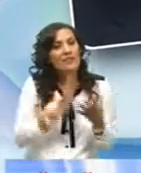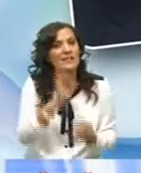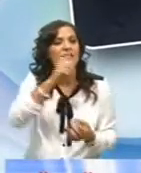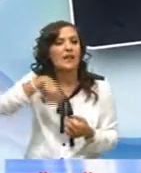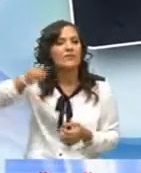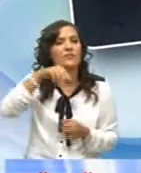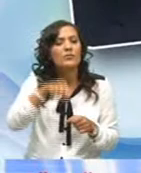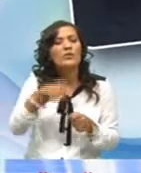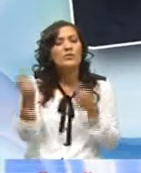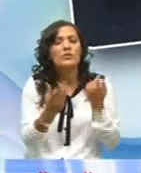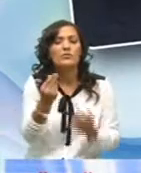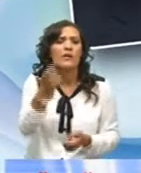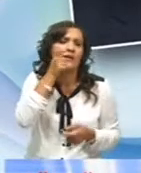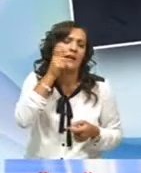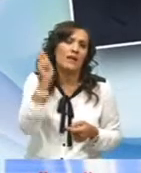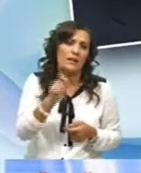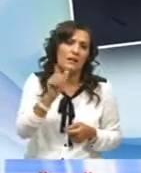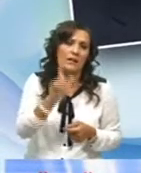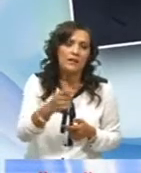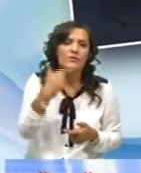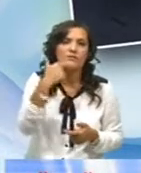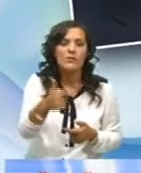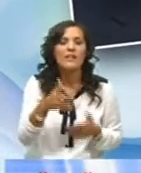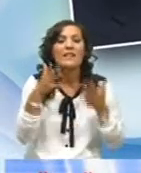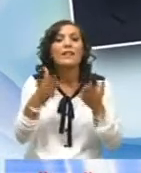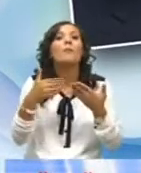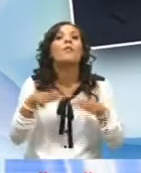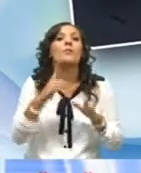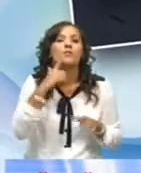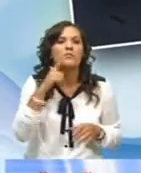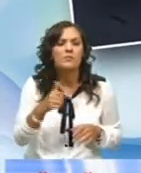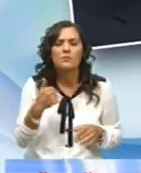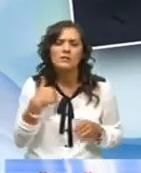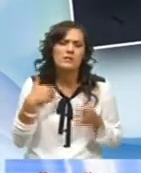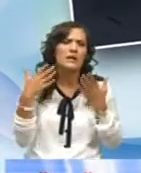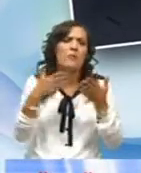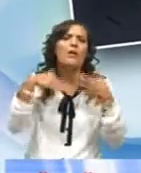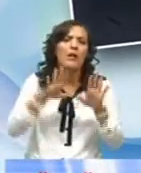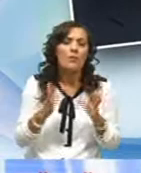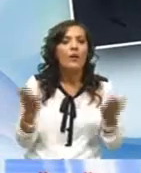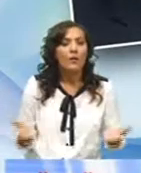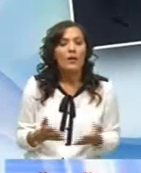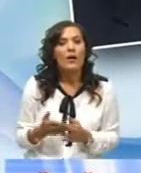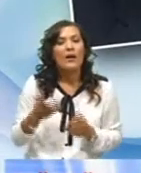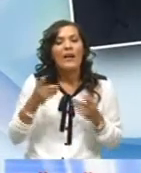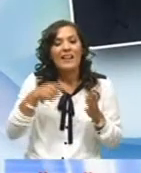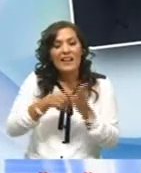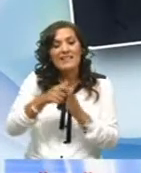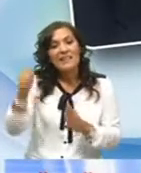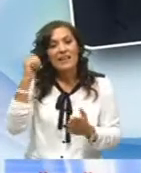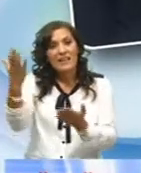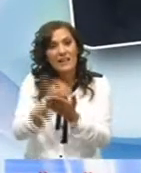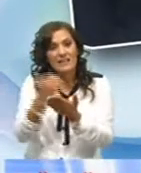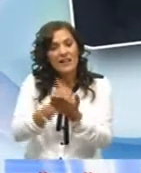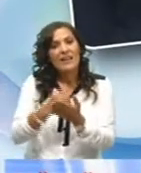insanlara bu işlere çok dikkat etmeleri gerektiğini söylüyoruz hep olamıyoruz dediğiniz oyuncak olamıyoruz ama lastiği geri